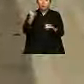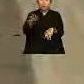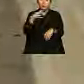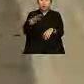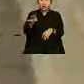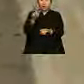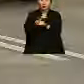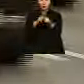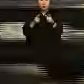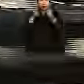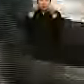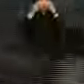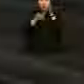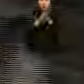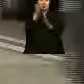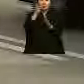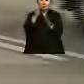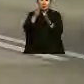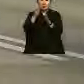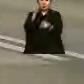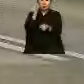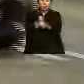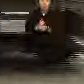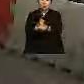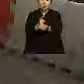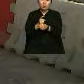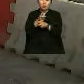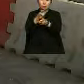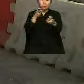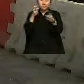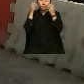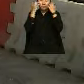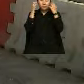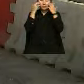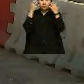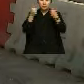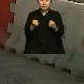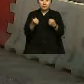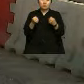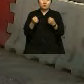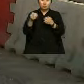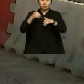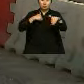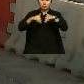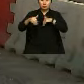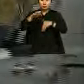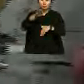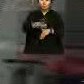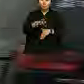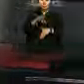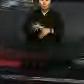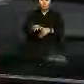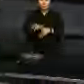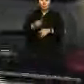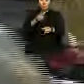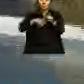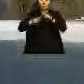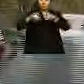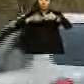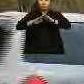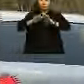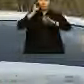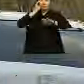감일 등 3기 신도시로 이미 만성적인 교통체증을 앓고 있는 선동 IC 부근에 수석대교가 추가로 건설되는